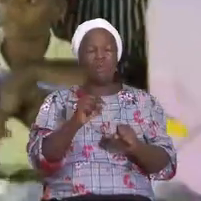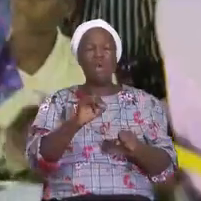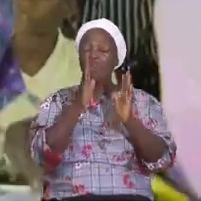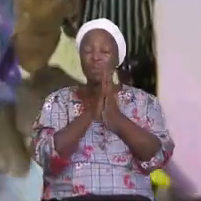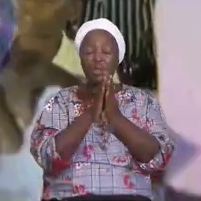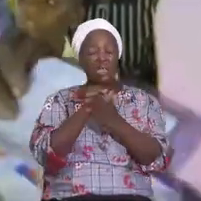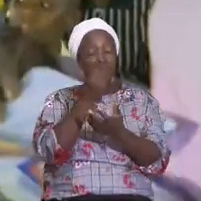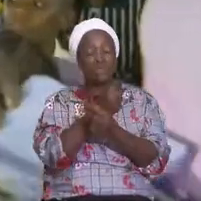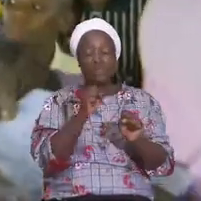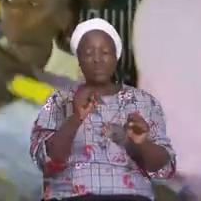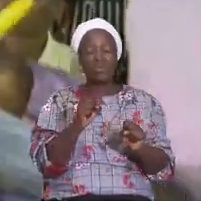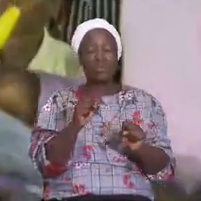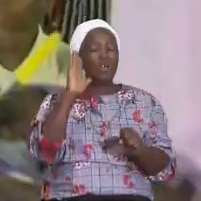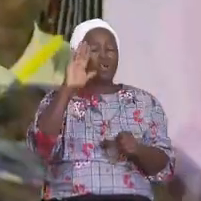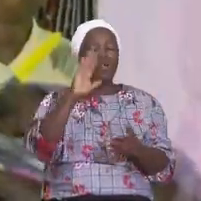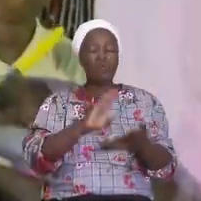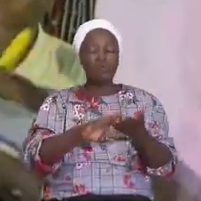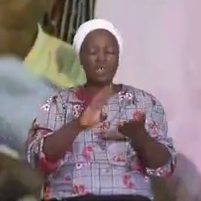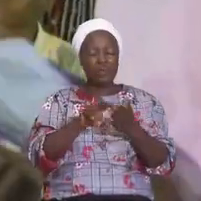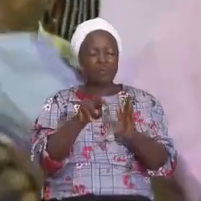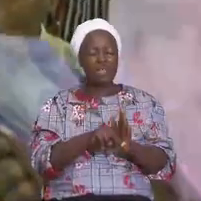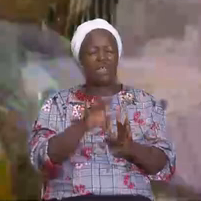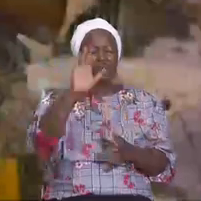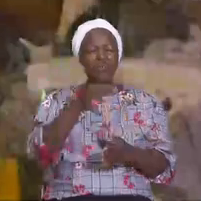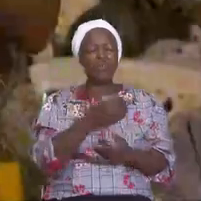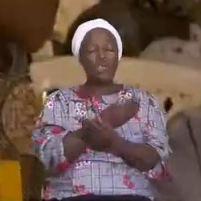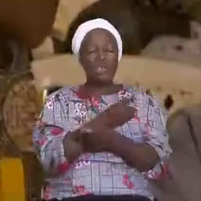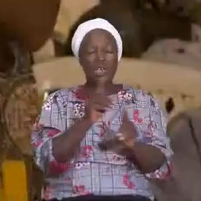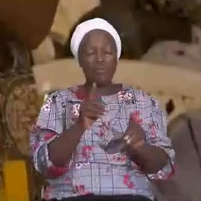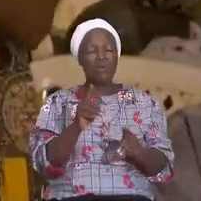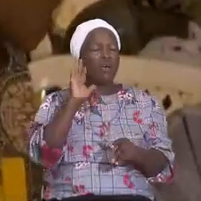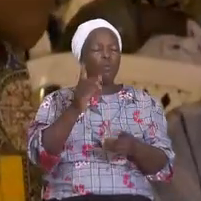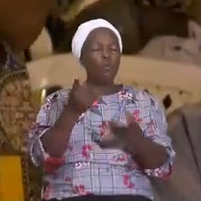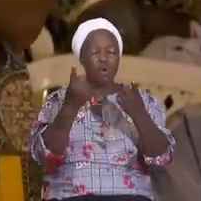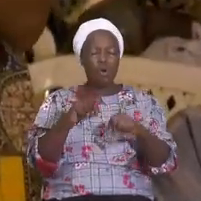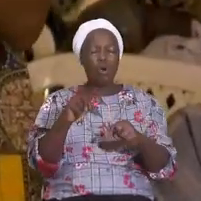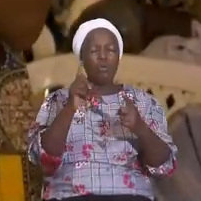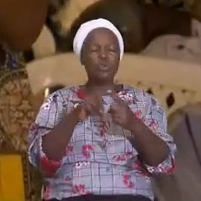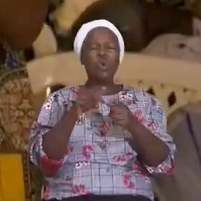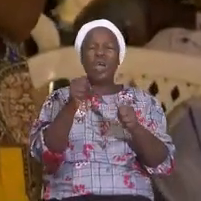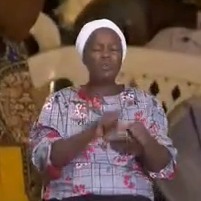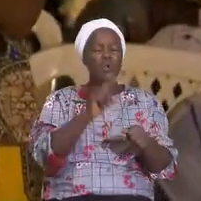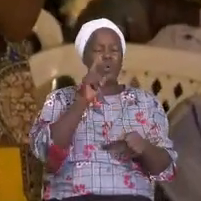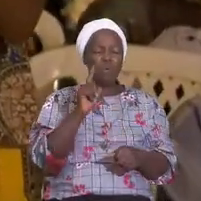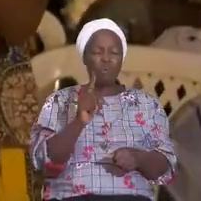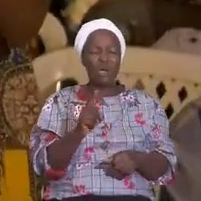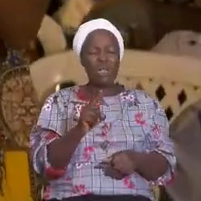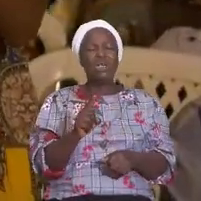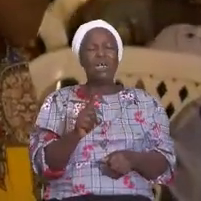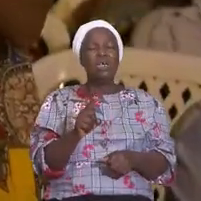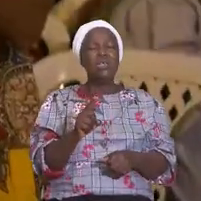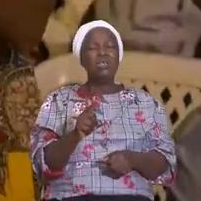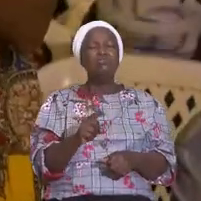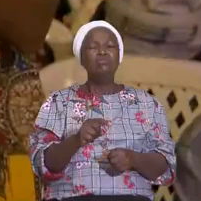nom du Seigneur sera sauvé. Je prie que le salut, ton pardon, ta